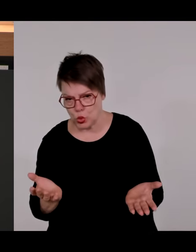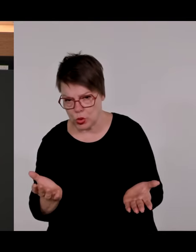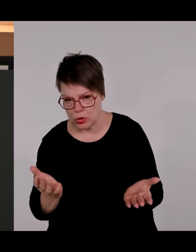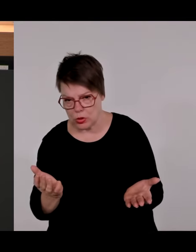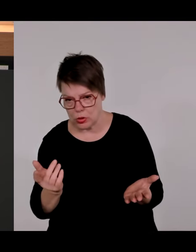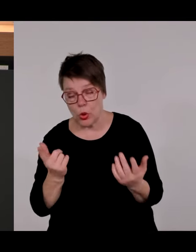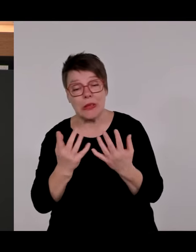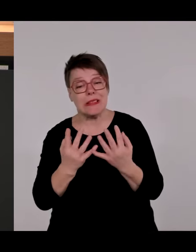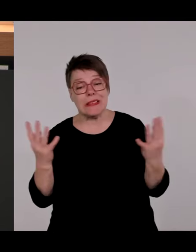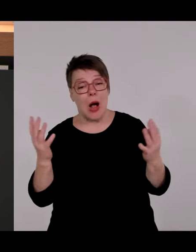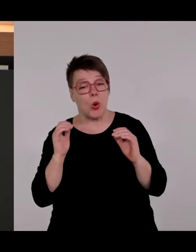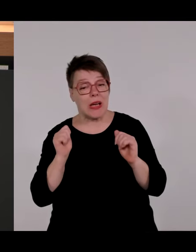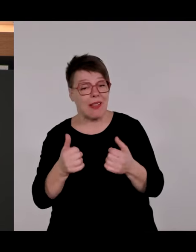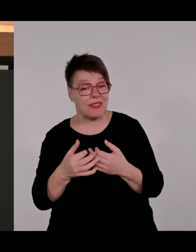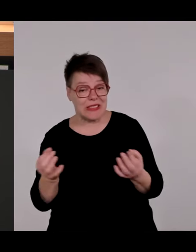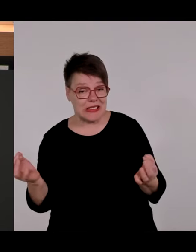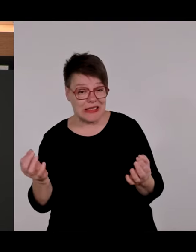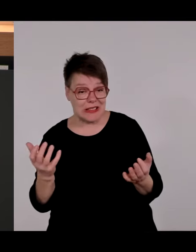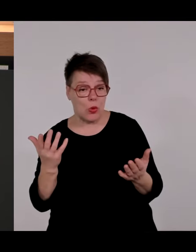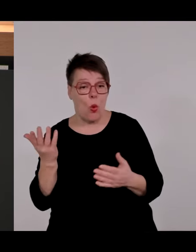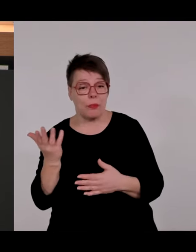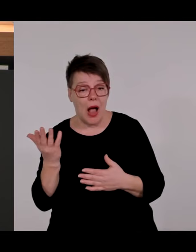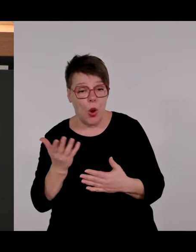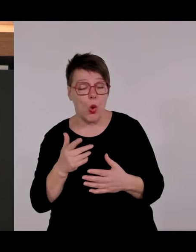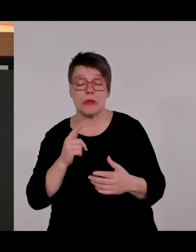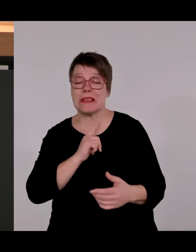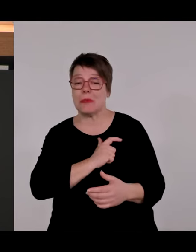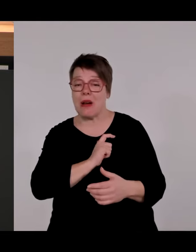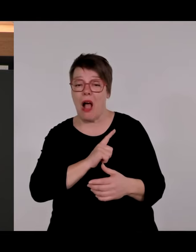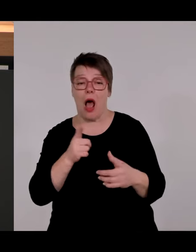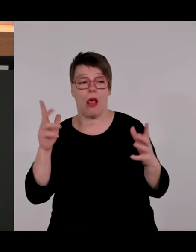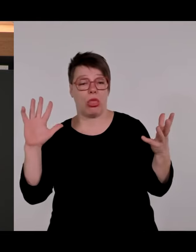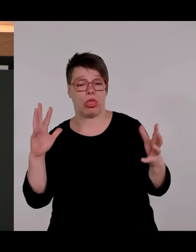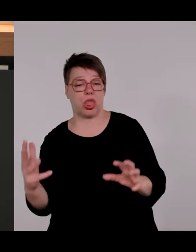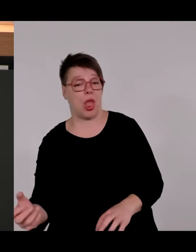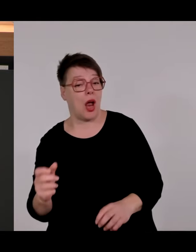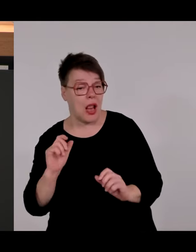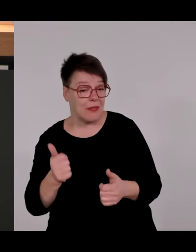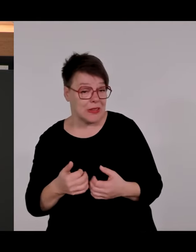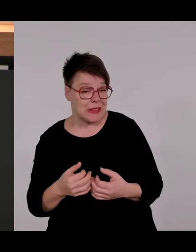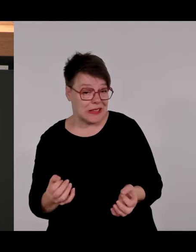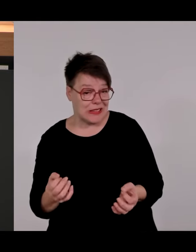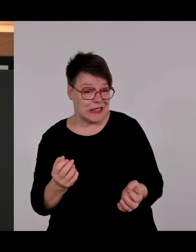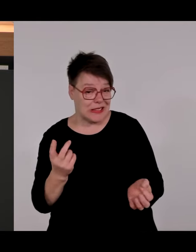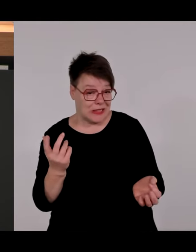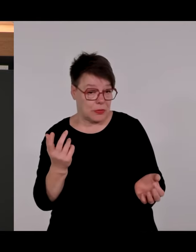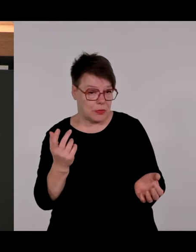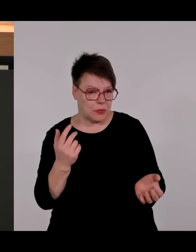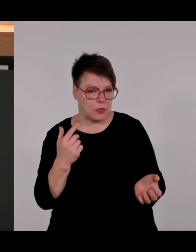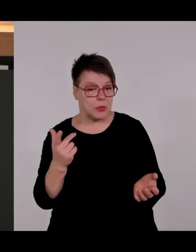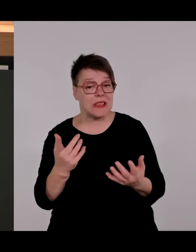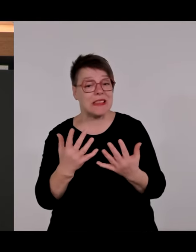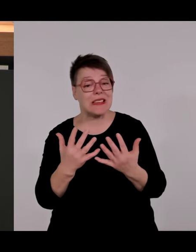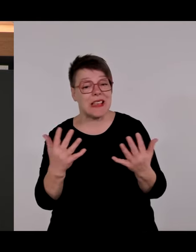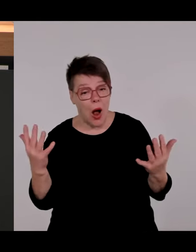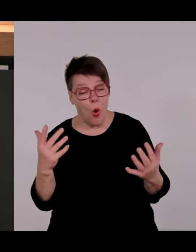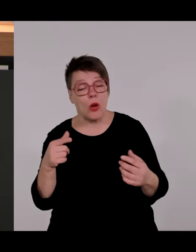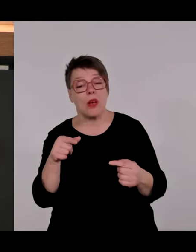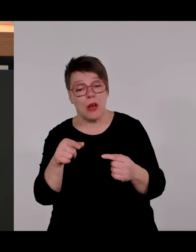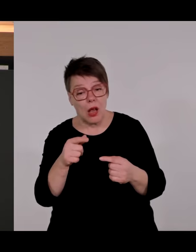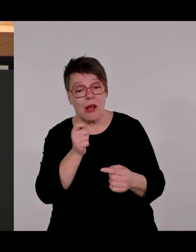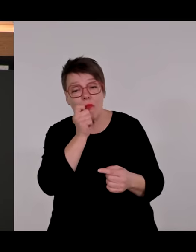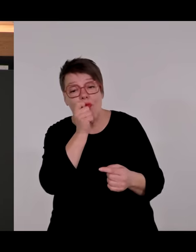davon. Und wenn Zäune helfen würden, organisierte Kriminalität zu bekämpfen, dann erst recht.